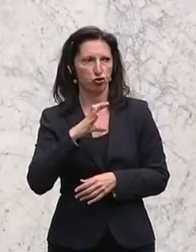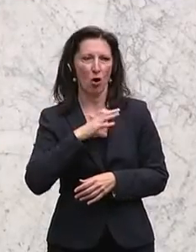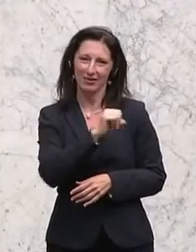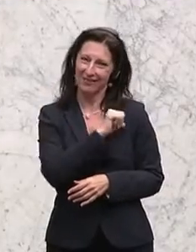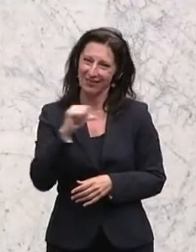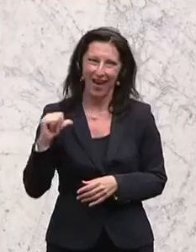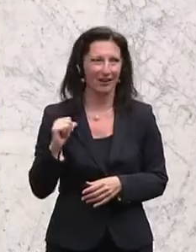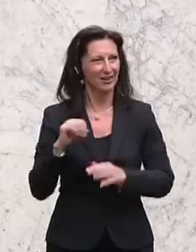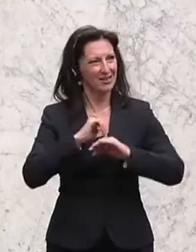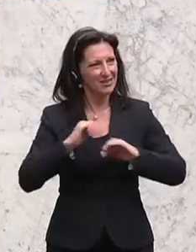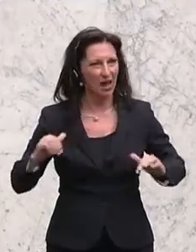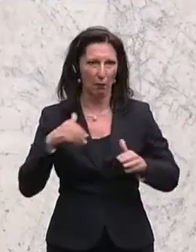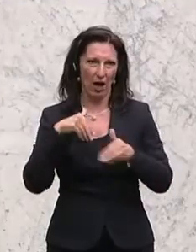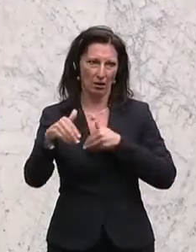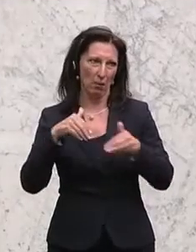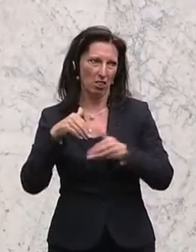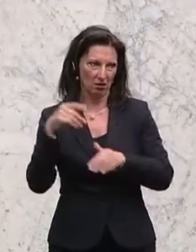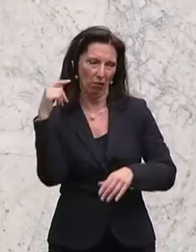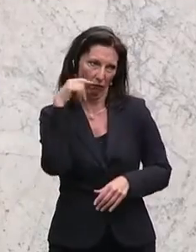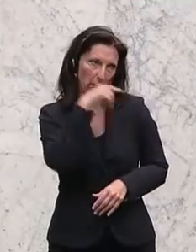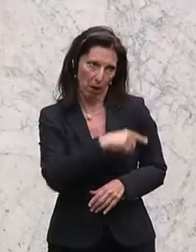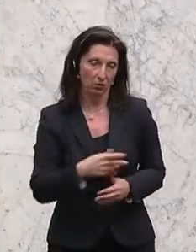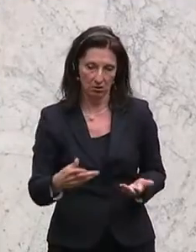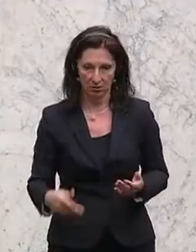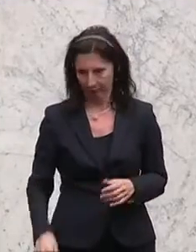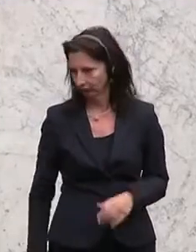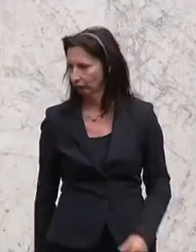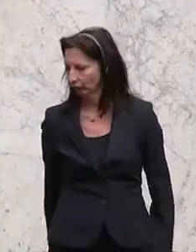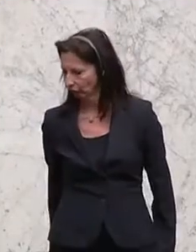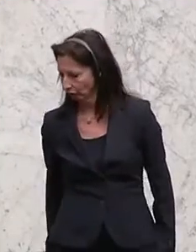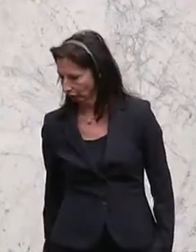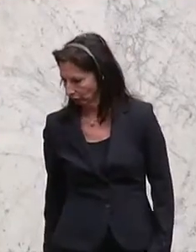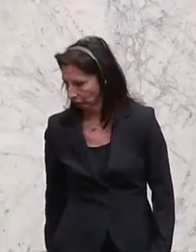Auch Aygül Aslan, die grüne Abgeordnete aus Tirol, fordert ein eigenständiges Frauenministerium.